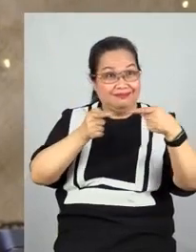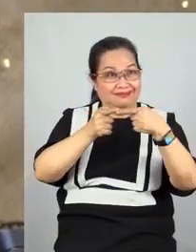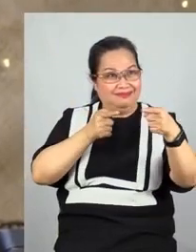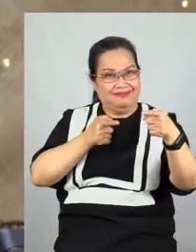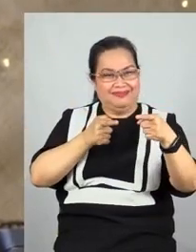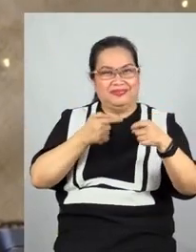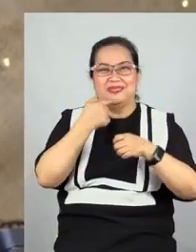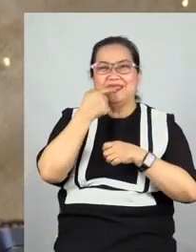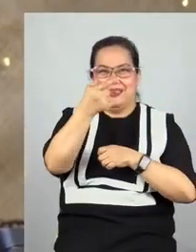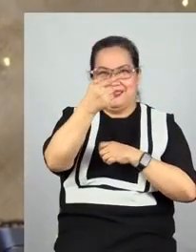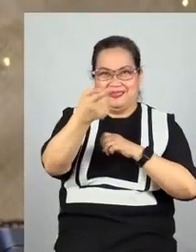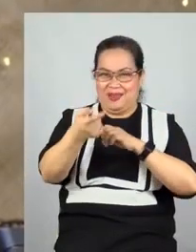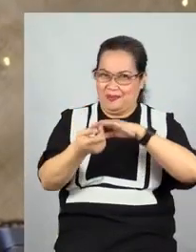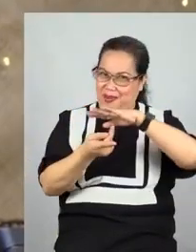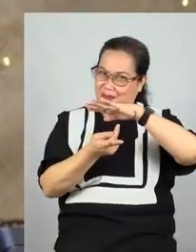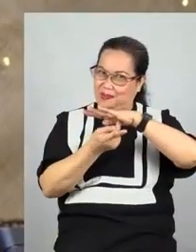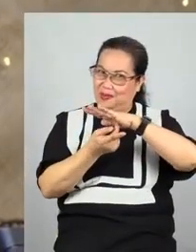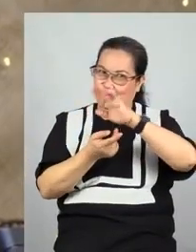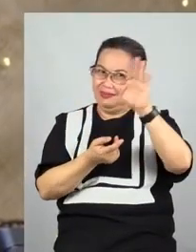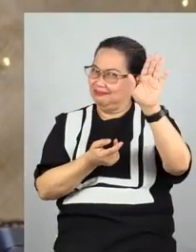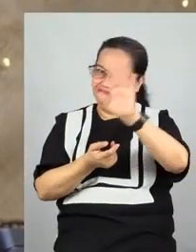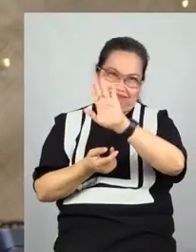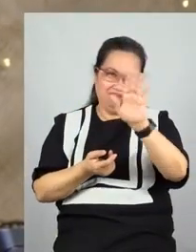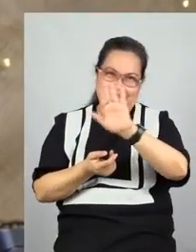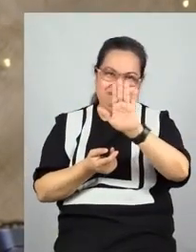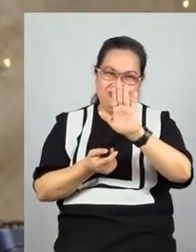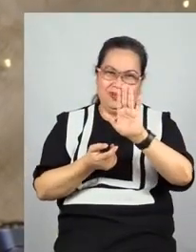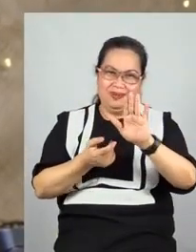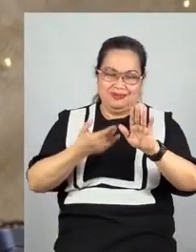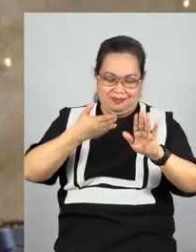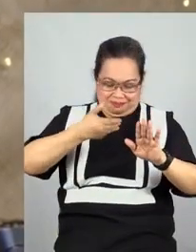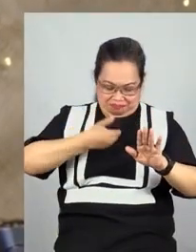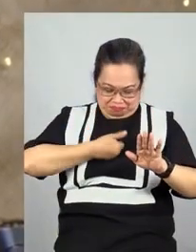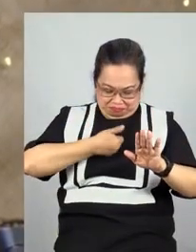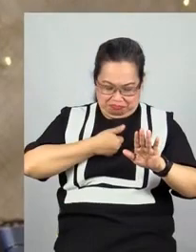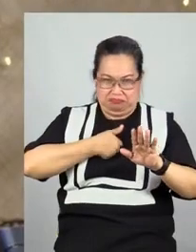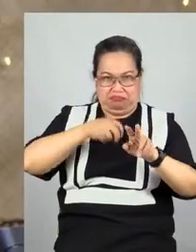Ang sabi ni Pablo, do nothing from selfish ambition or conceit.